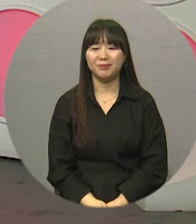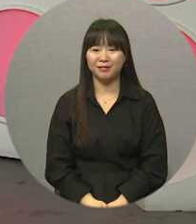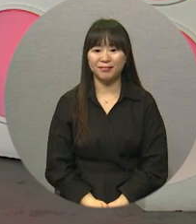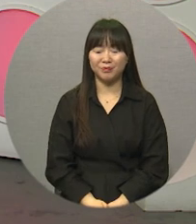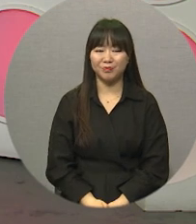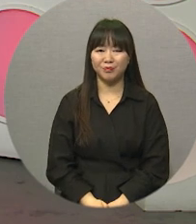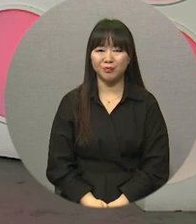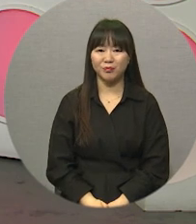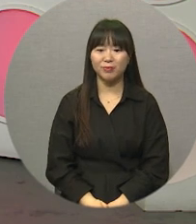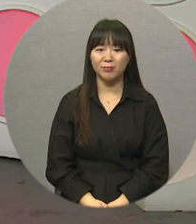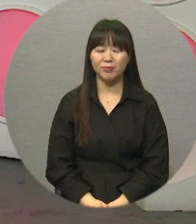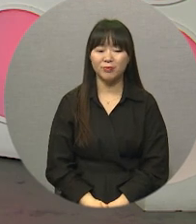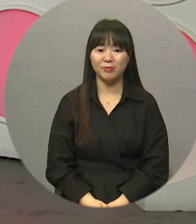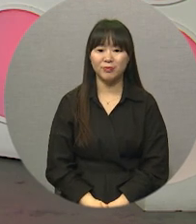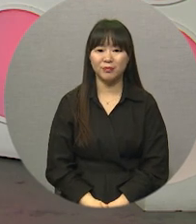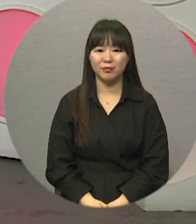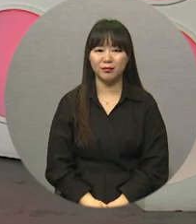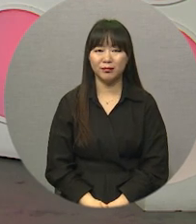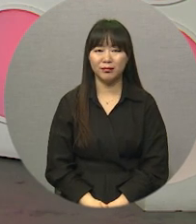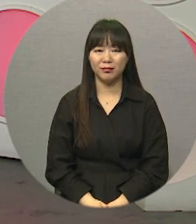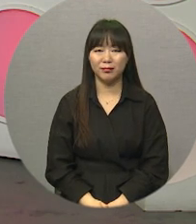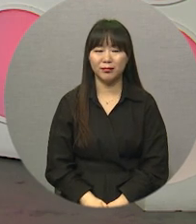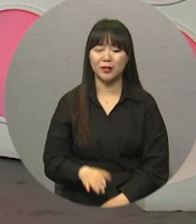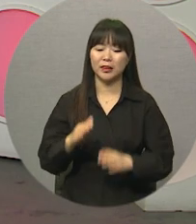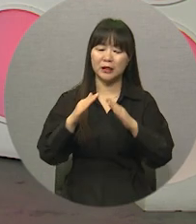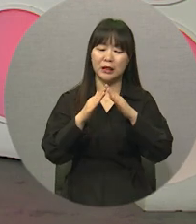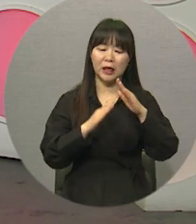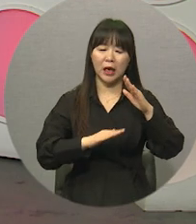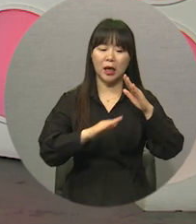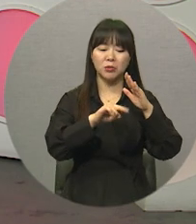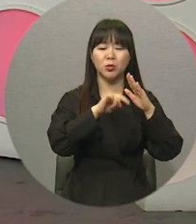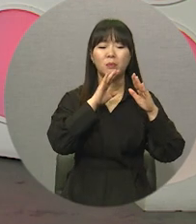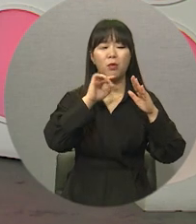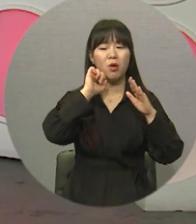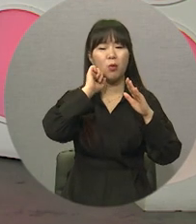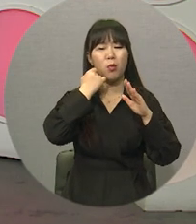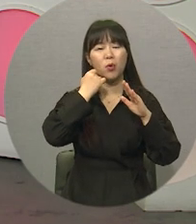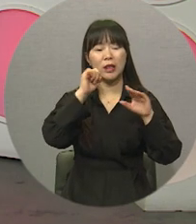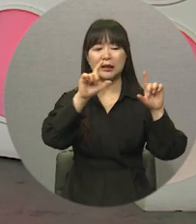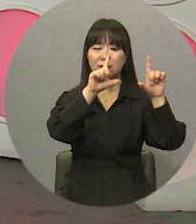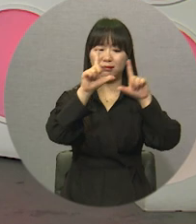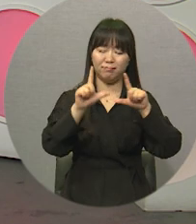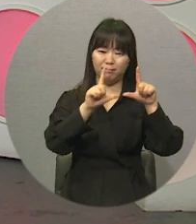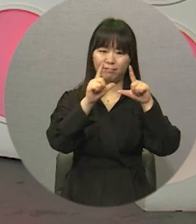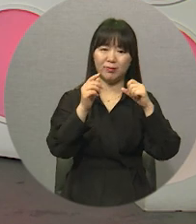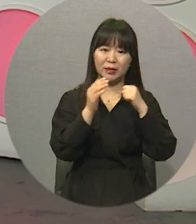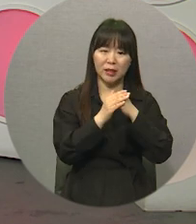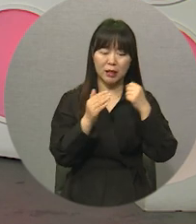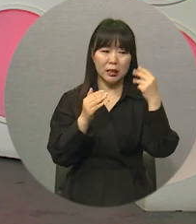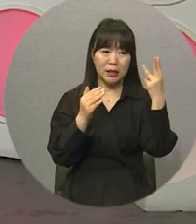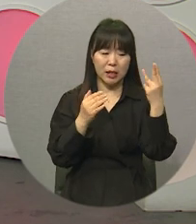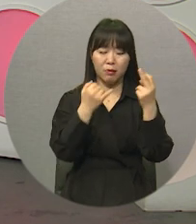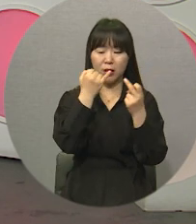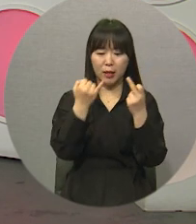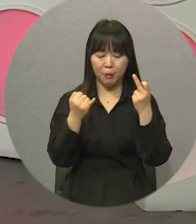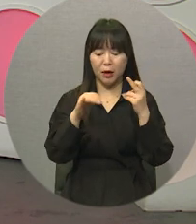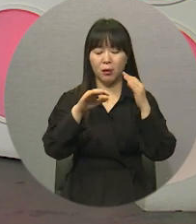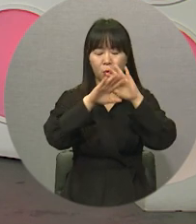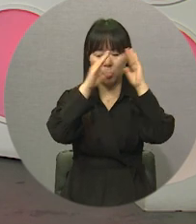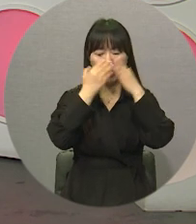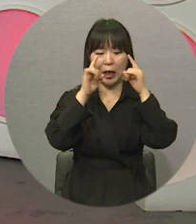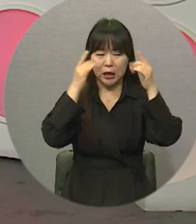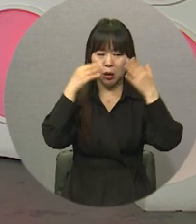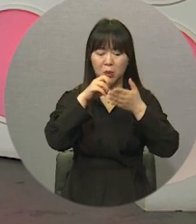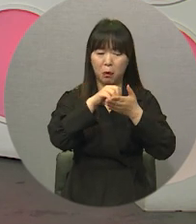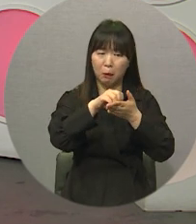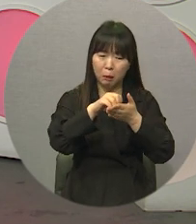그랬구나. 네. 자, 우리 보면요 여기 네. 주인공 가정이 굉장히 어려웠어요. 그래가지고. 세 명이 다 대학을 다니니까 등록금 때문에